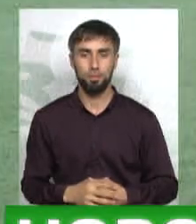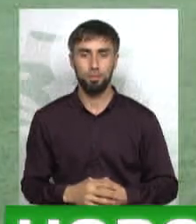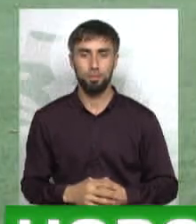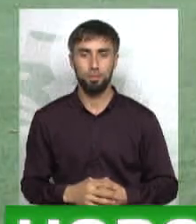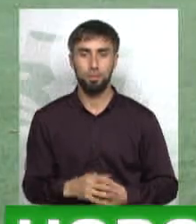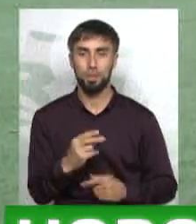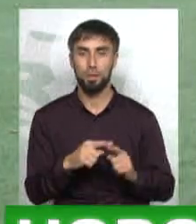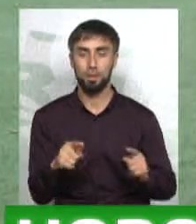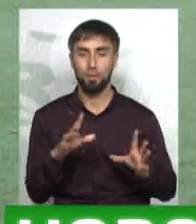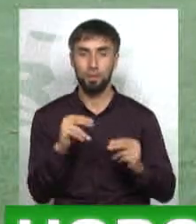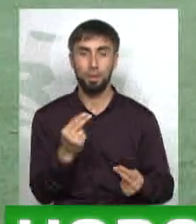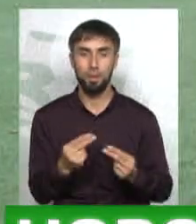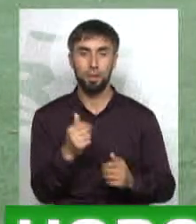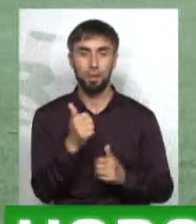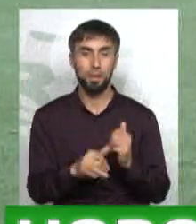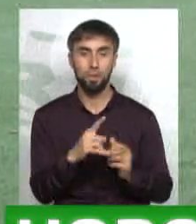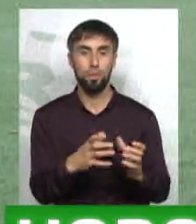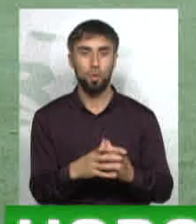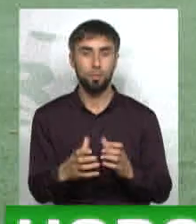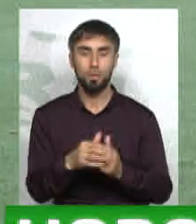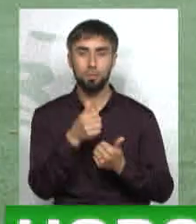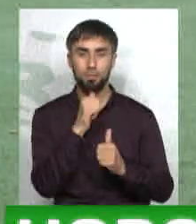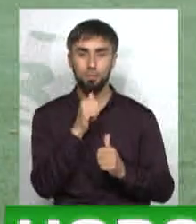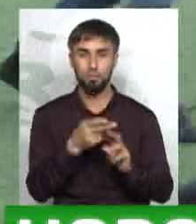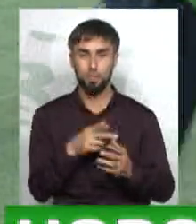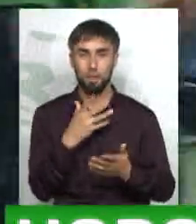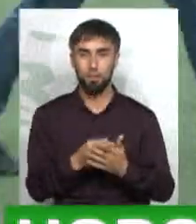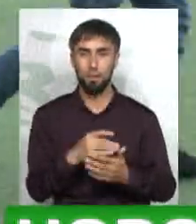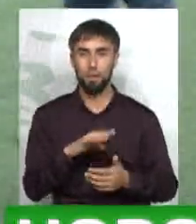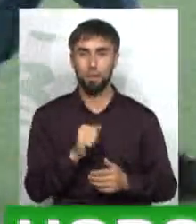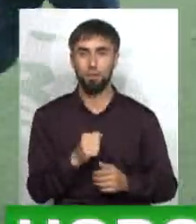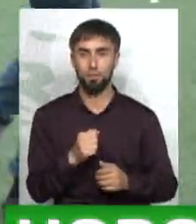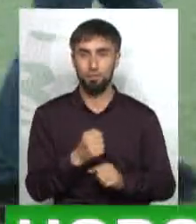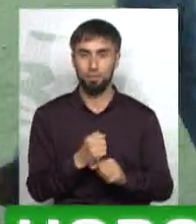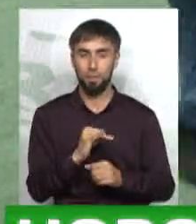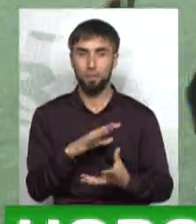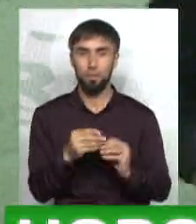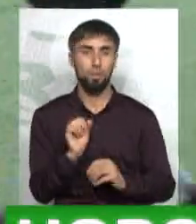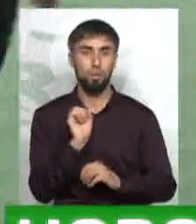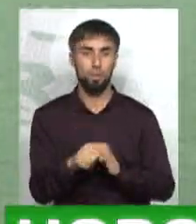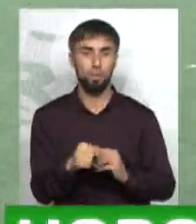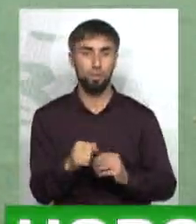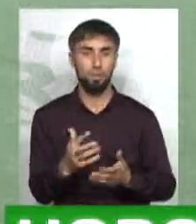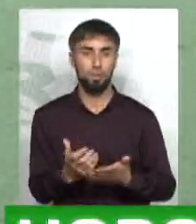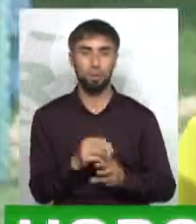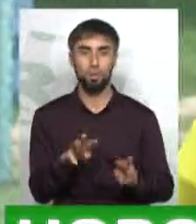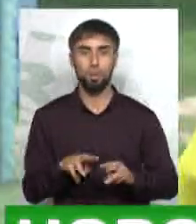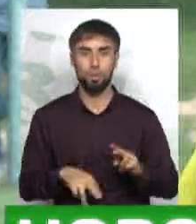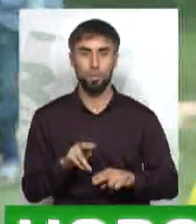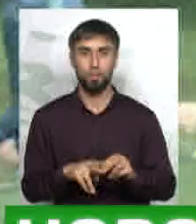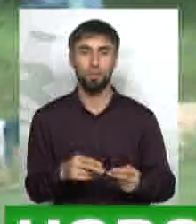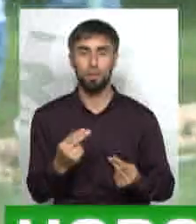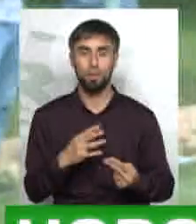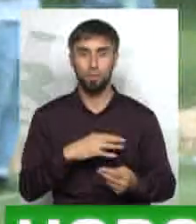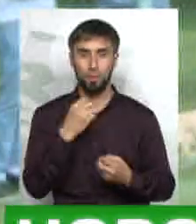На протяжении всей игры каждая из команд пытается навязать свою тактику другой. В итоге победа достается Минстрою. Игра